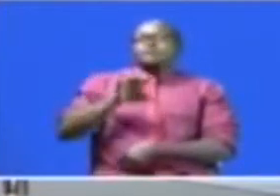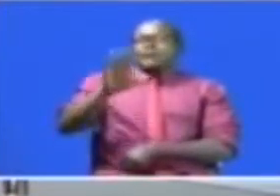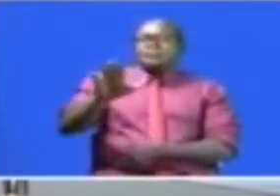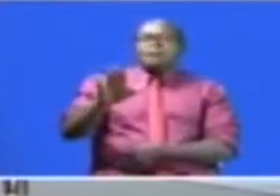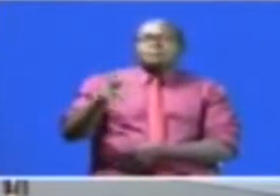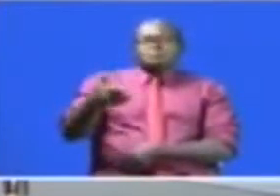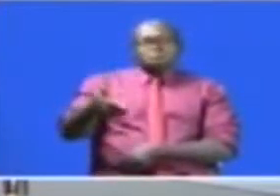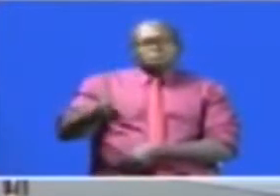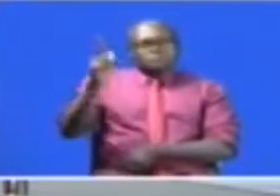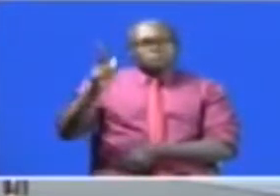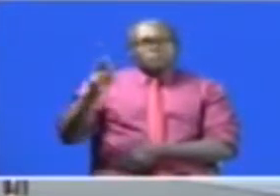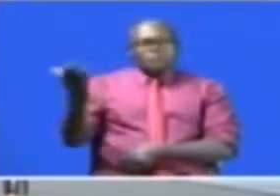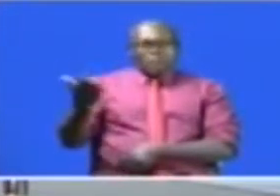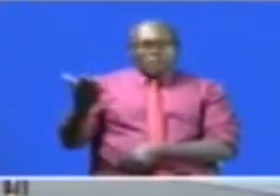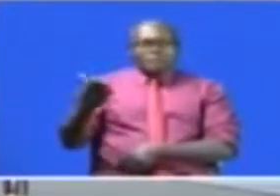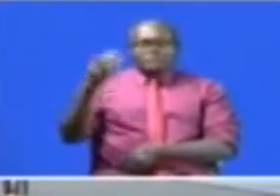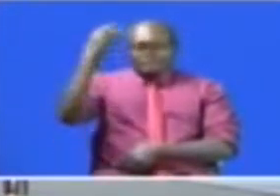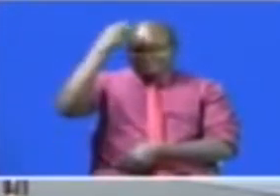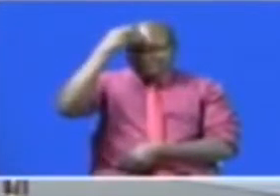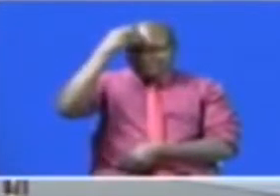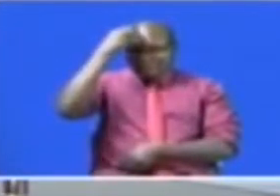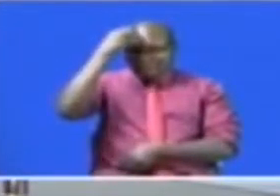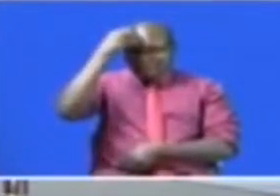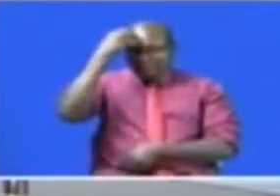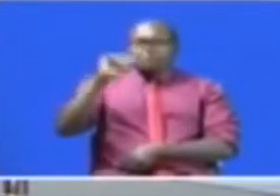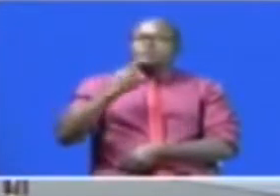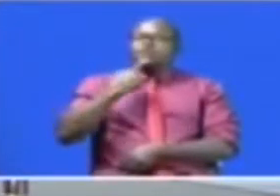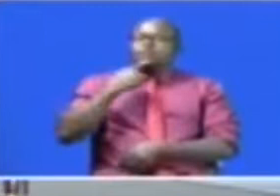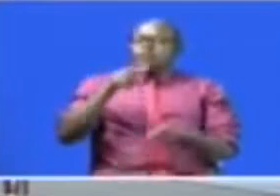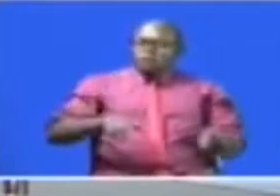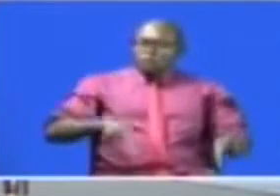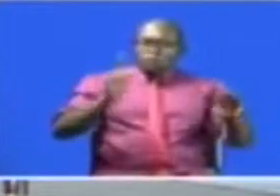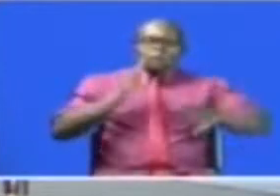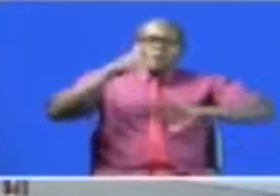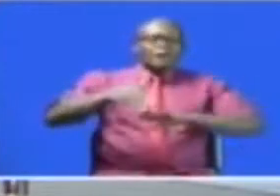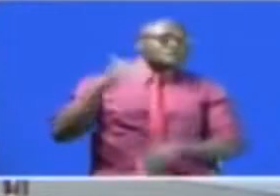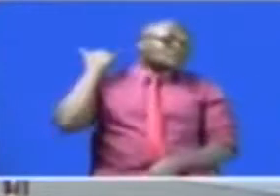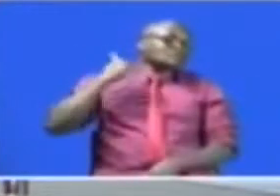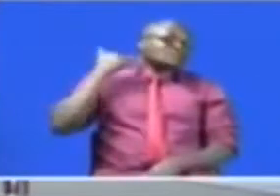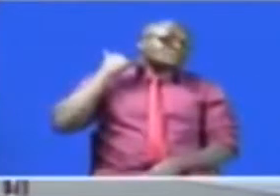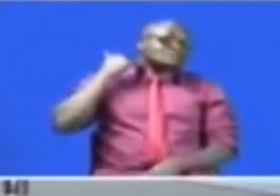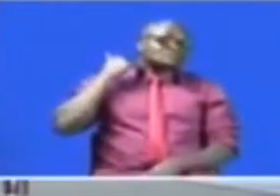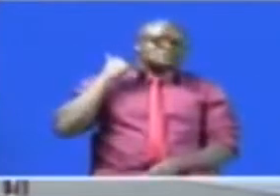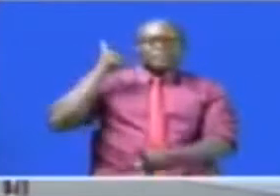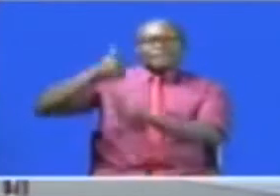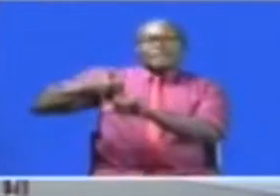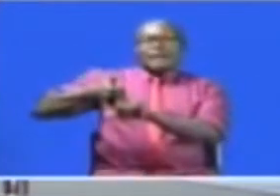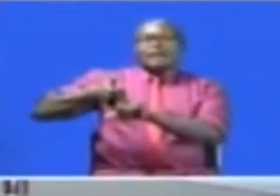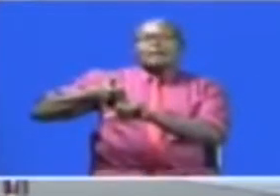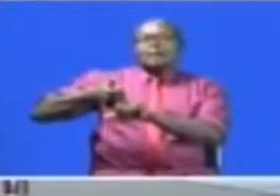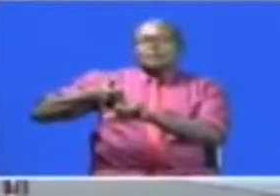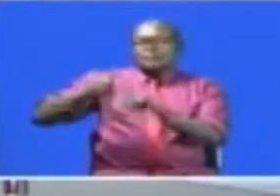ambaye alipigwa risasi katika barabara kuu ya Kitale Lodwa baada ya kuvamiwa na wahalifu waliokuwa wamejificha katika msitu wa